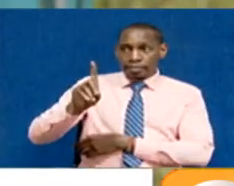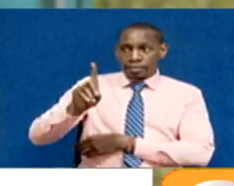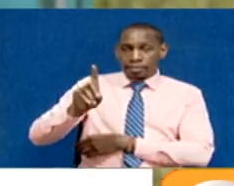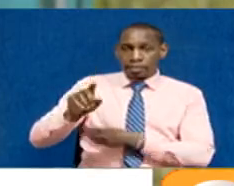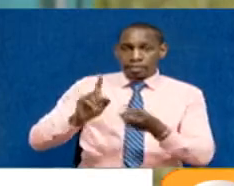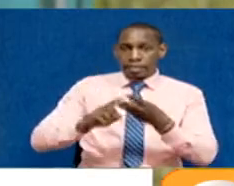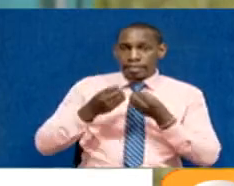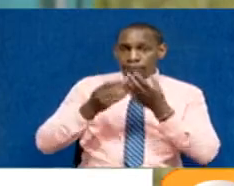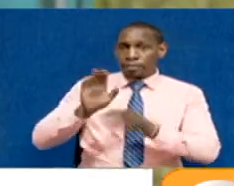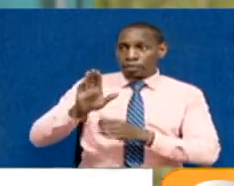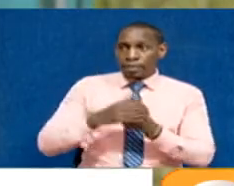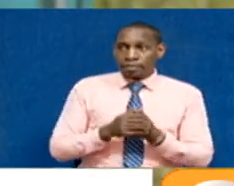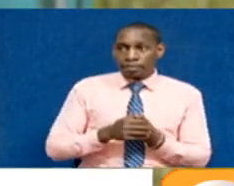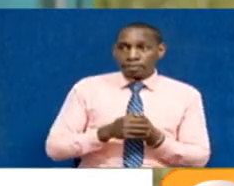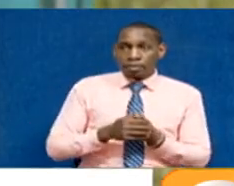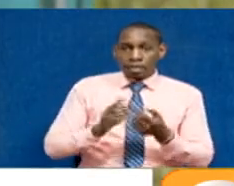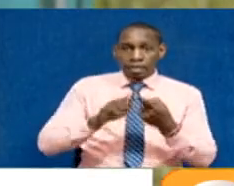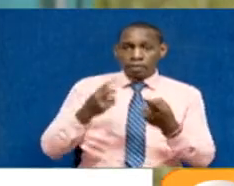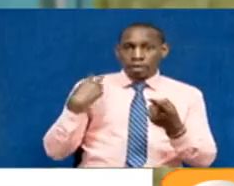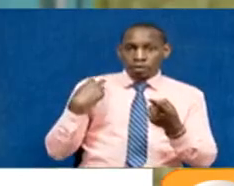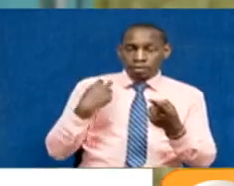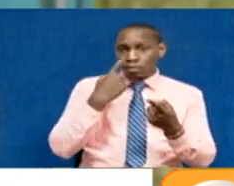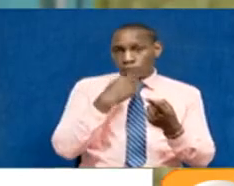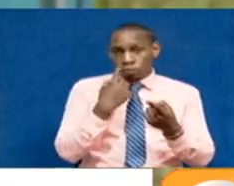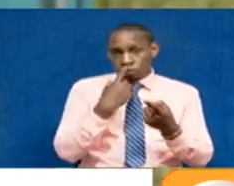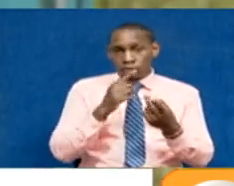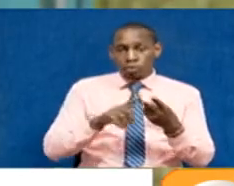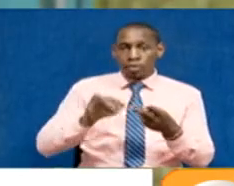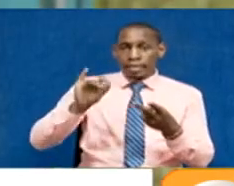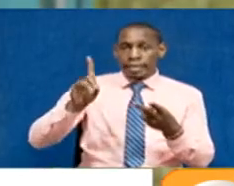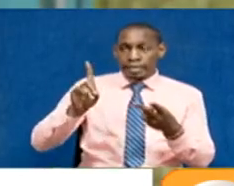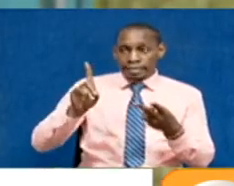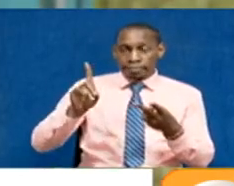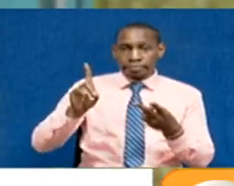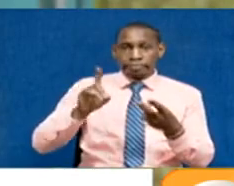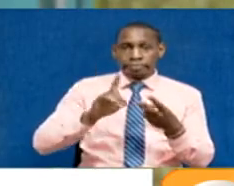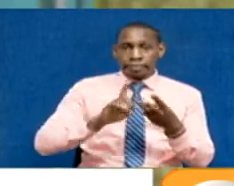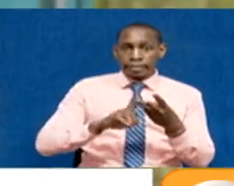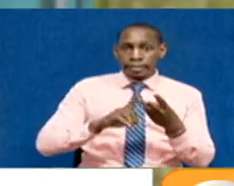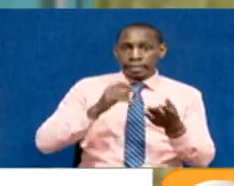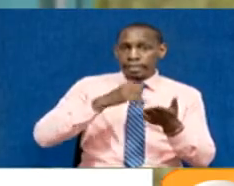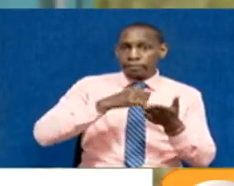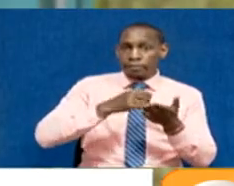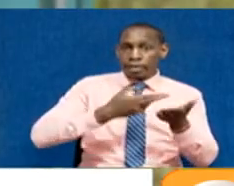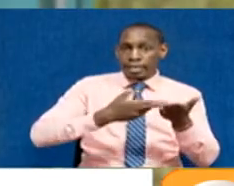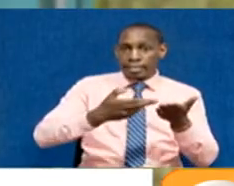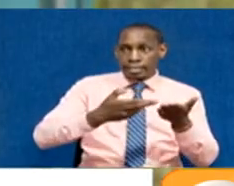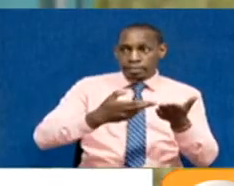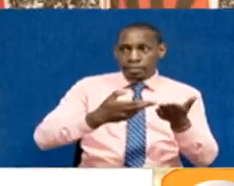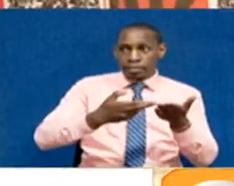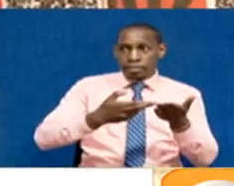analeta details zako, which is contact ID na eke